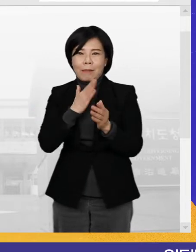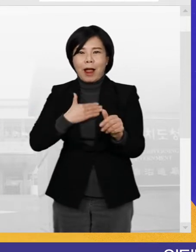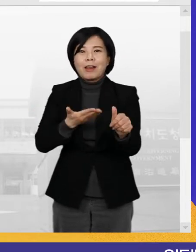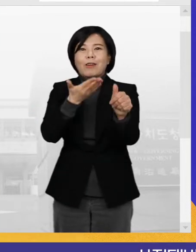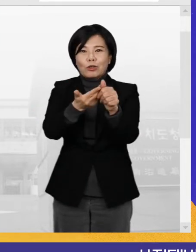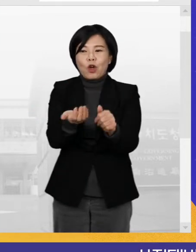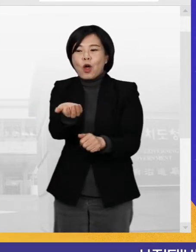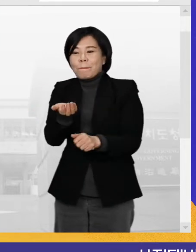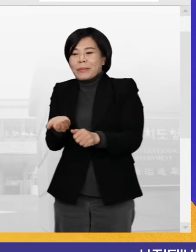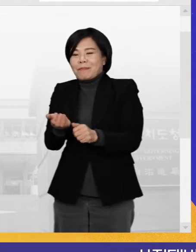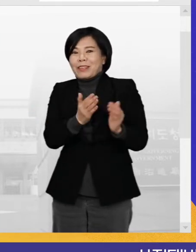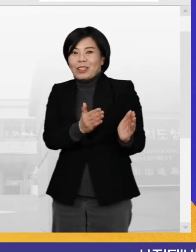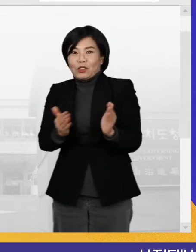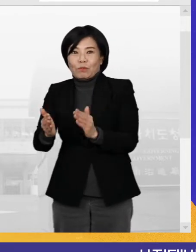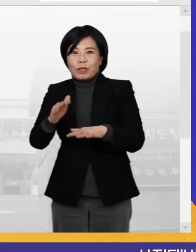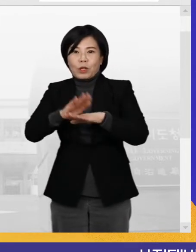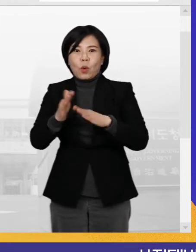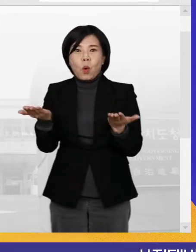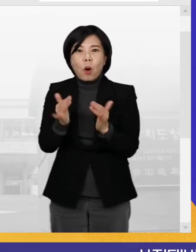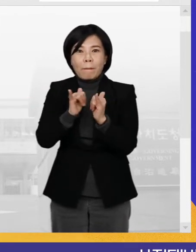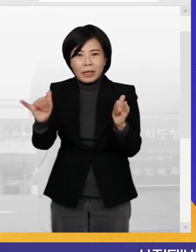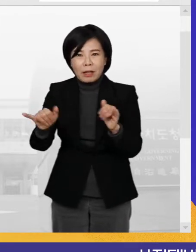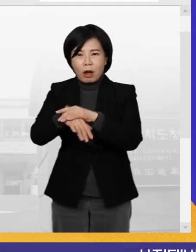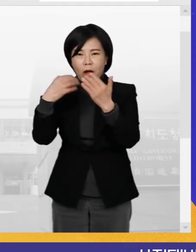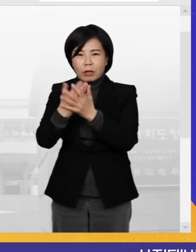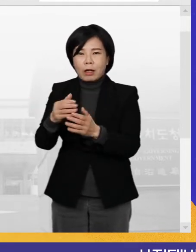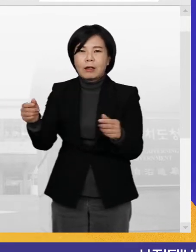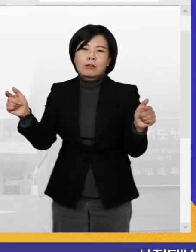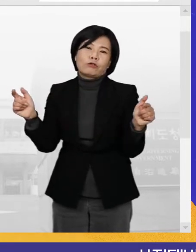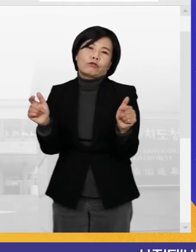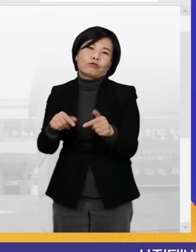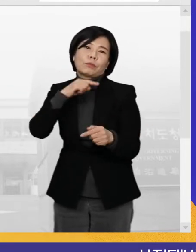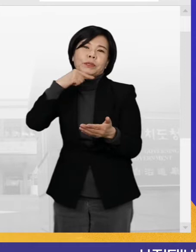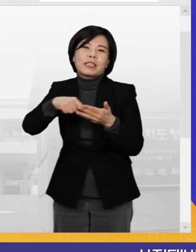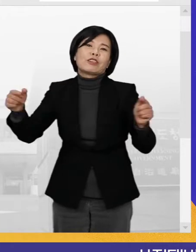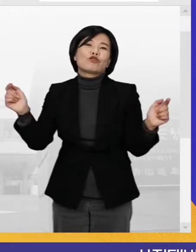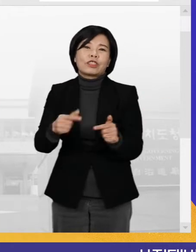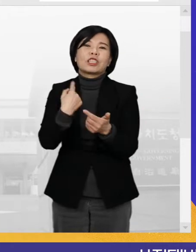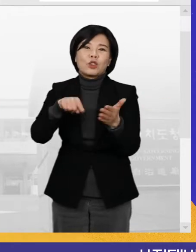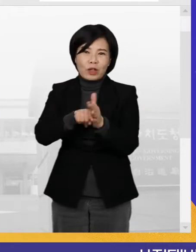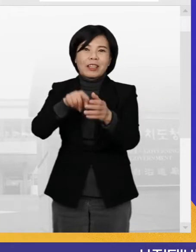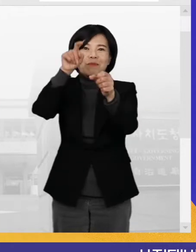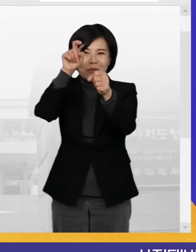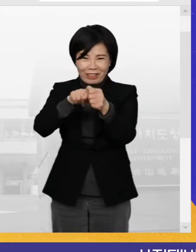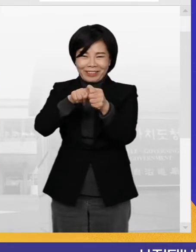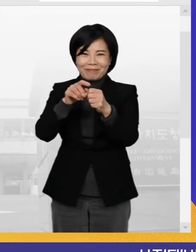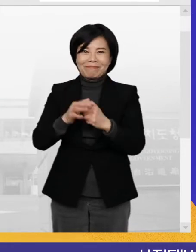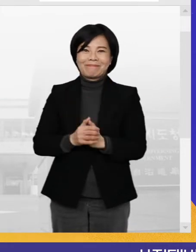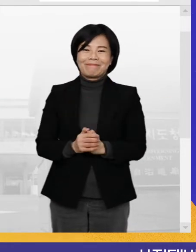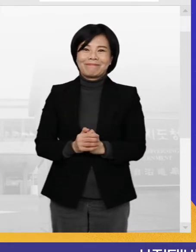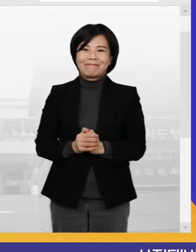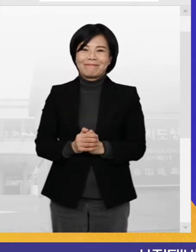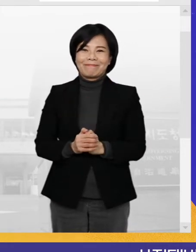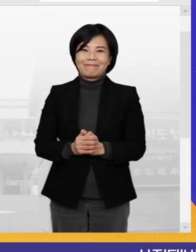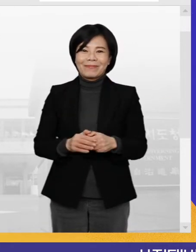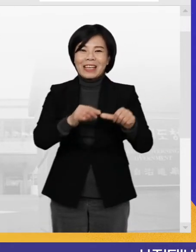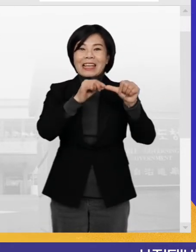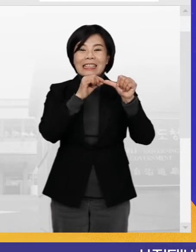알려줌으로써 사전 대비를 해서 농업인 피해를 최소화하는 게 목적이 있다고 할 수가